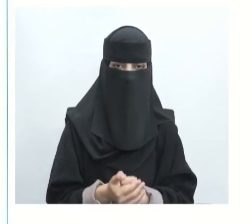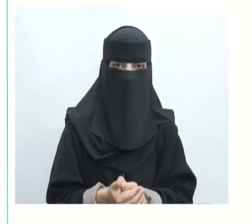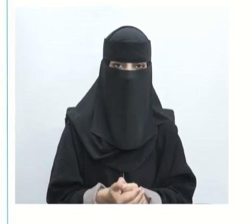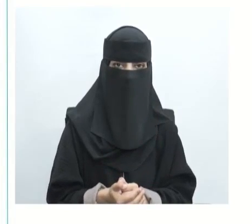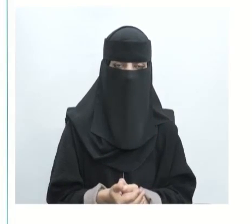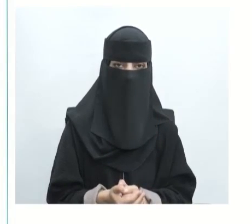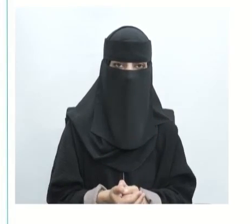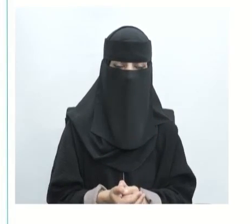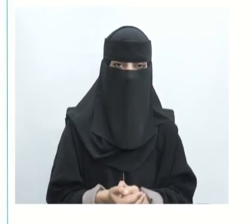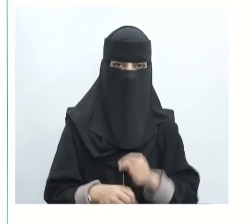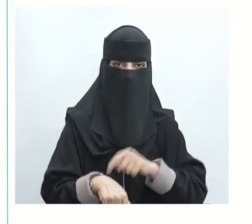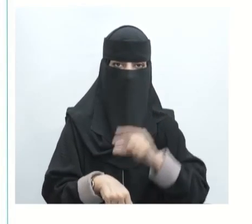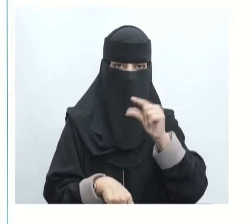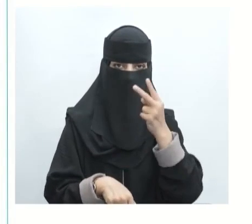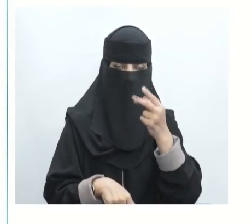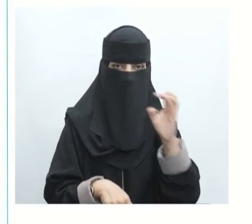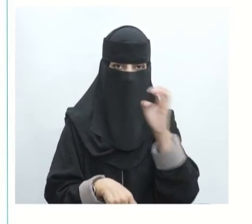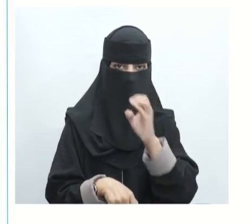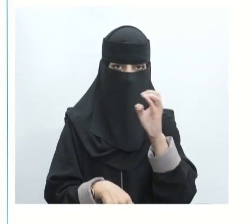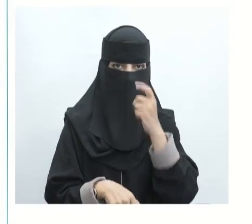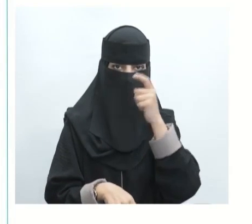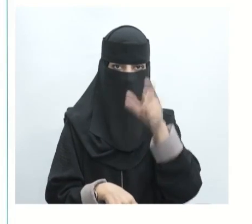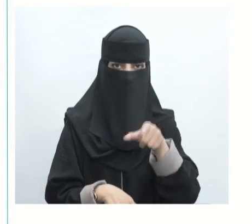أعطيكم دقيقتين.